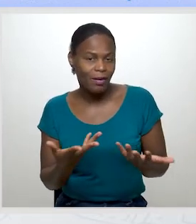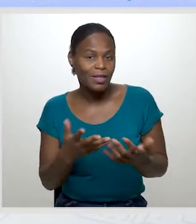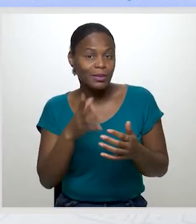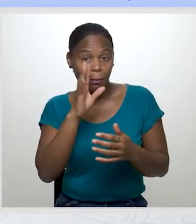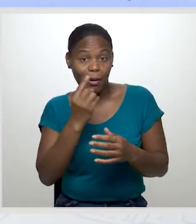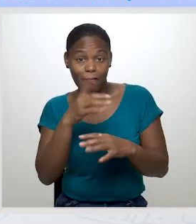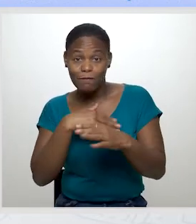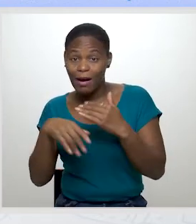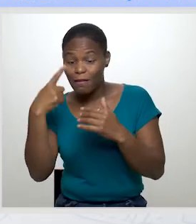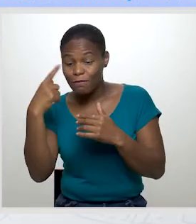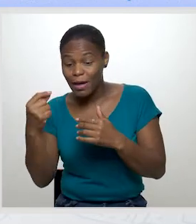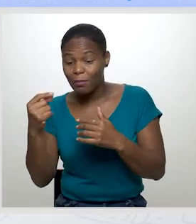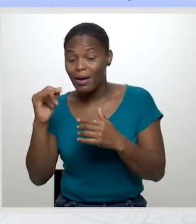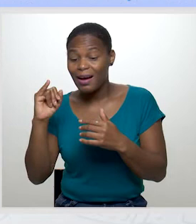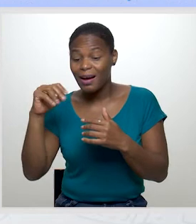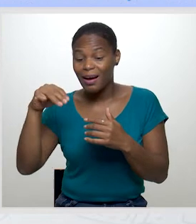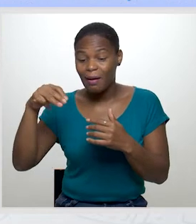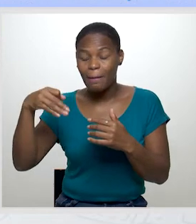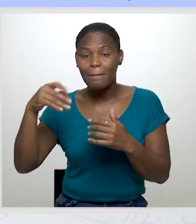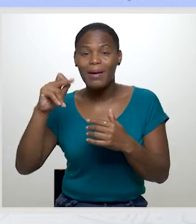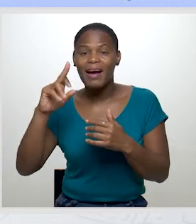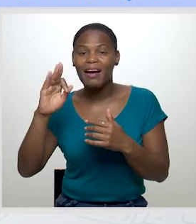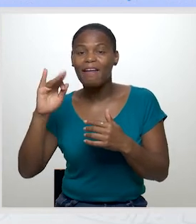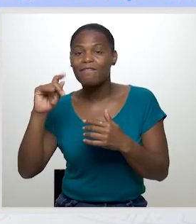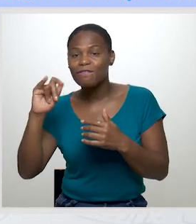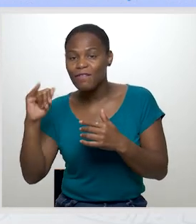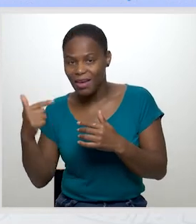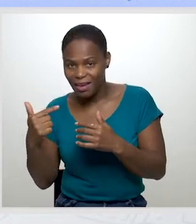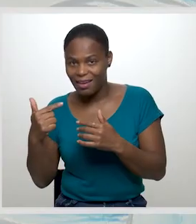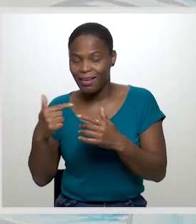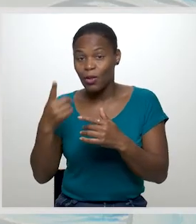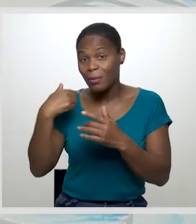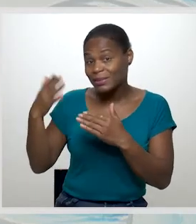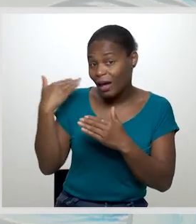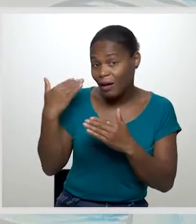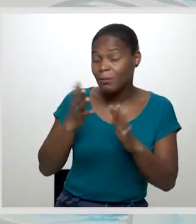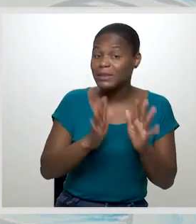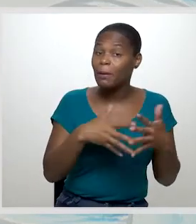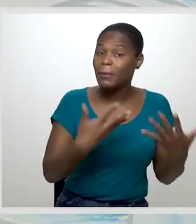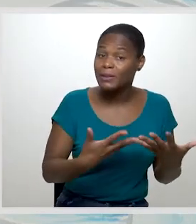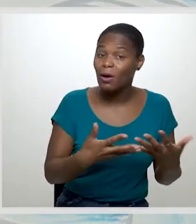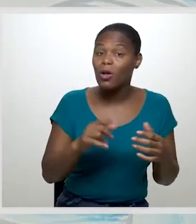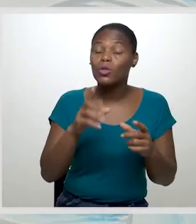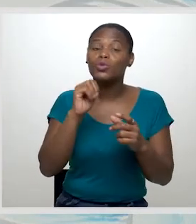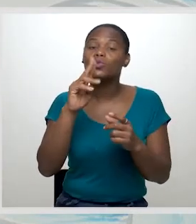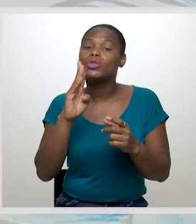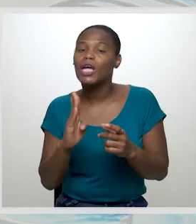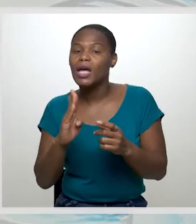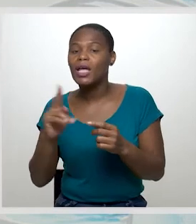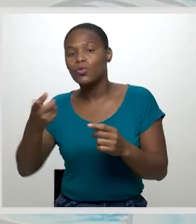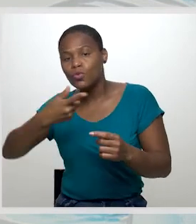du présent. Mais quoi? Juste le sujet « nous ». Tu conjugues le verbe à